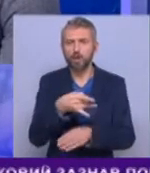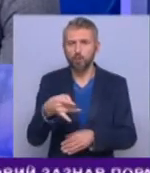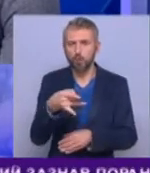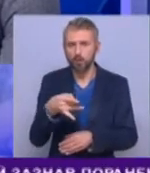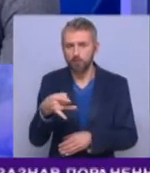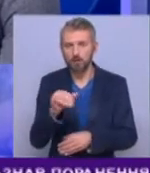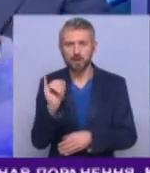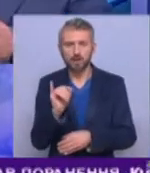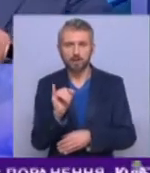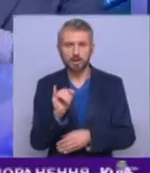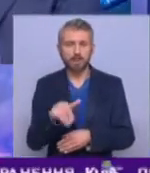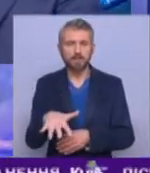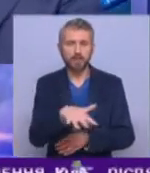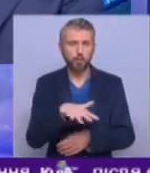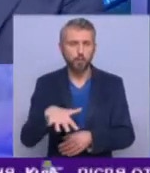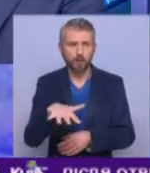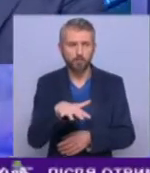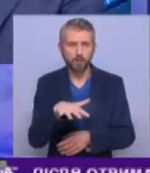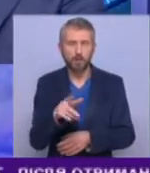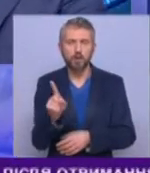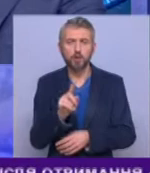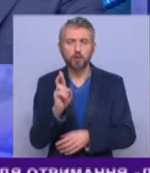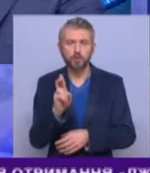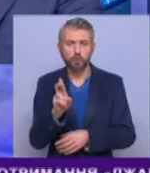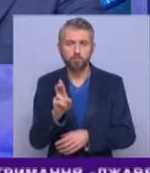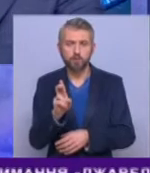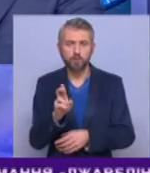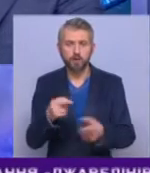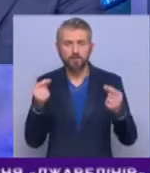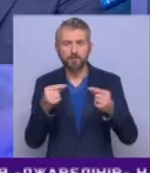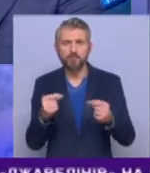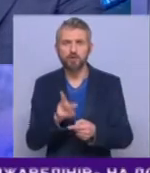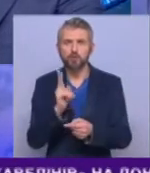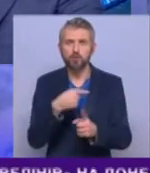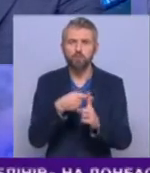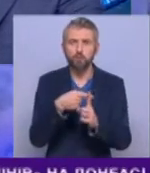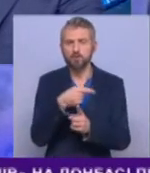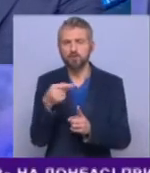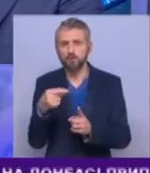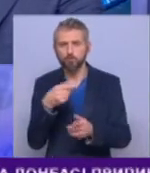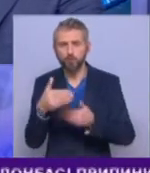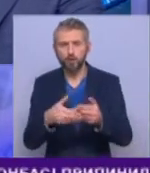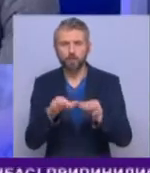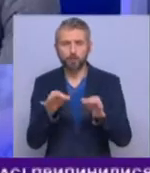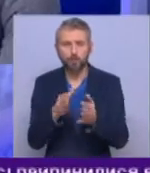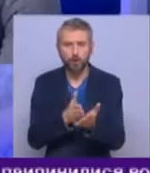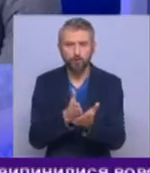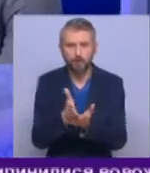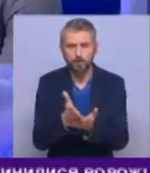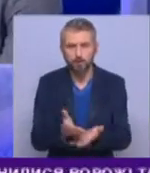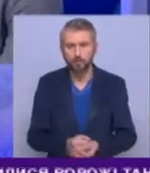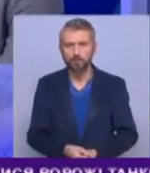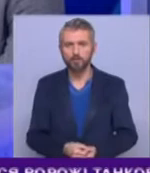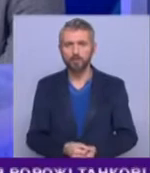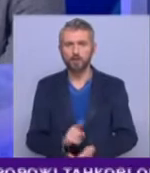і територіями для того, щоб визначати, хто там плюс-мінус рухається в нормальному напрямку,